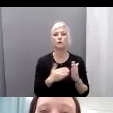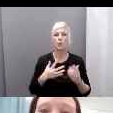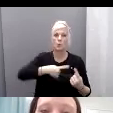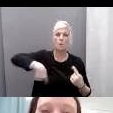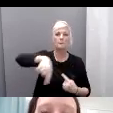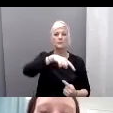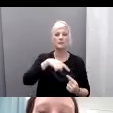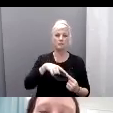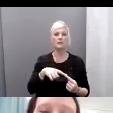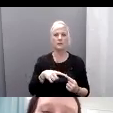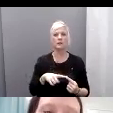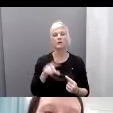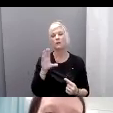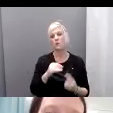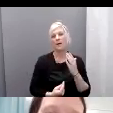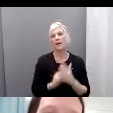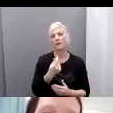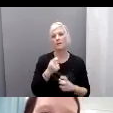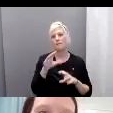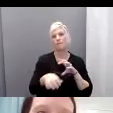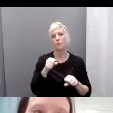omgivning vid våld.